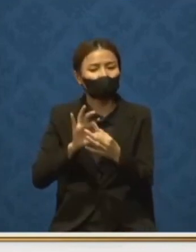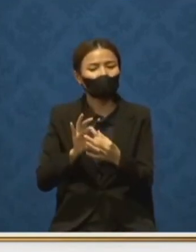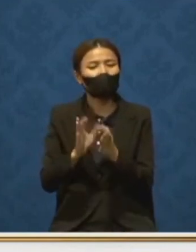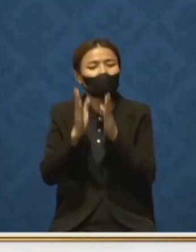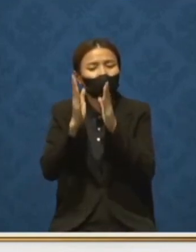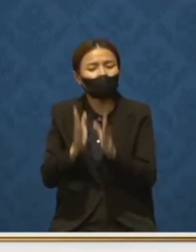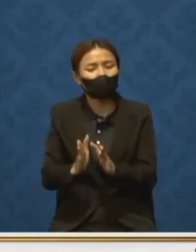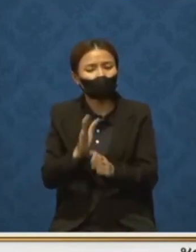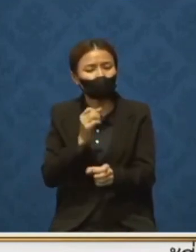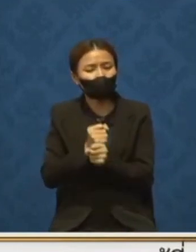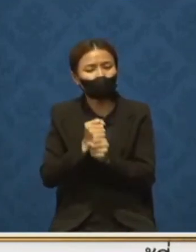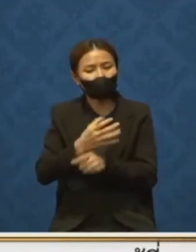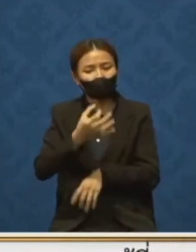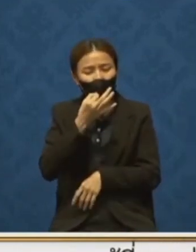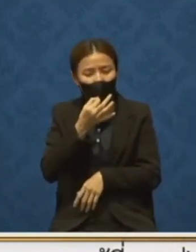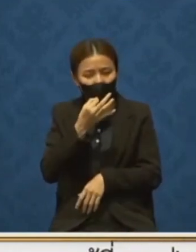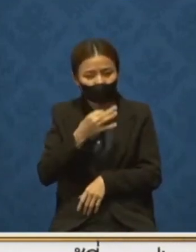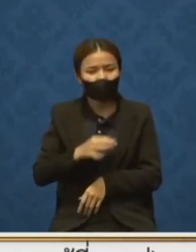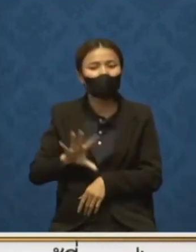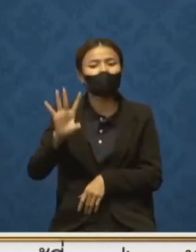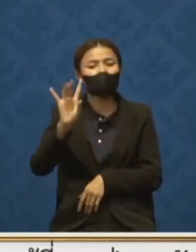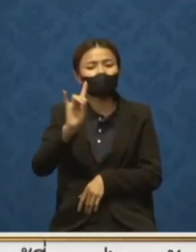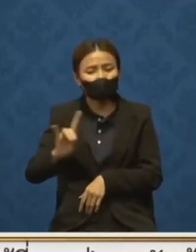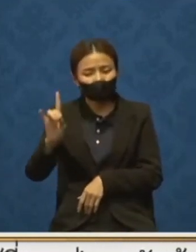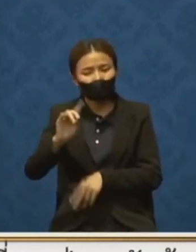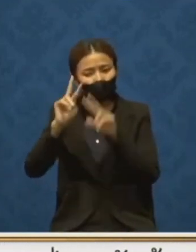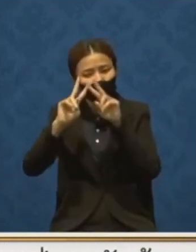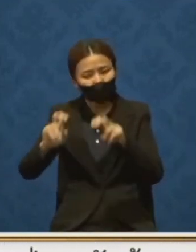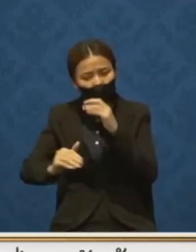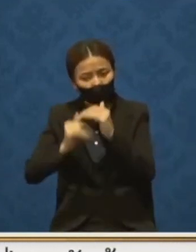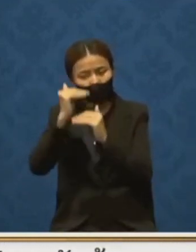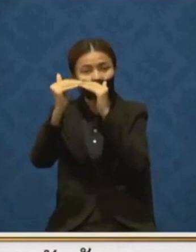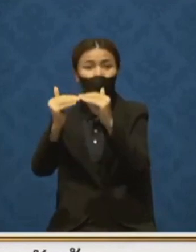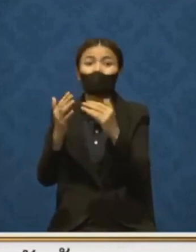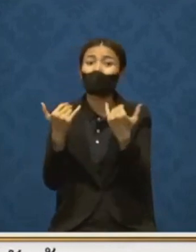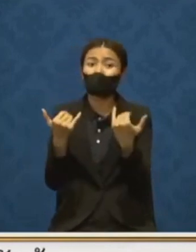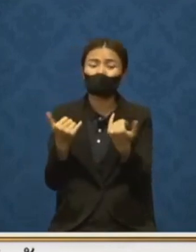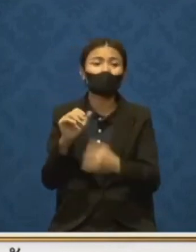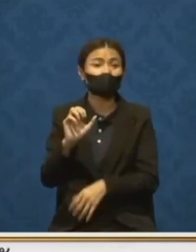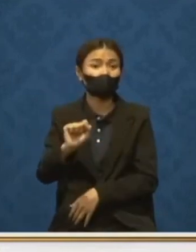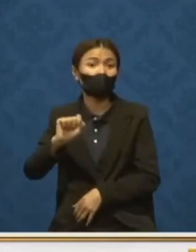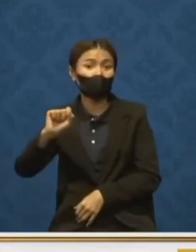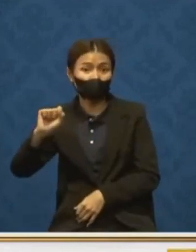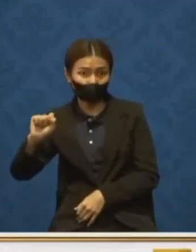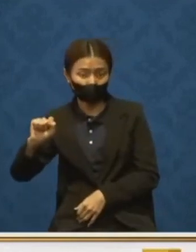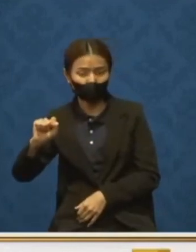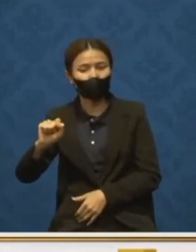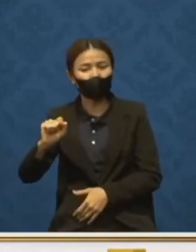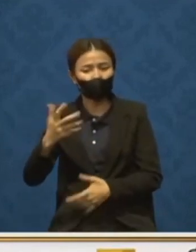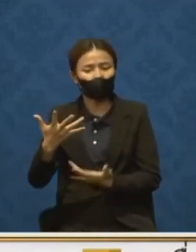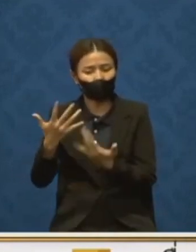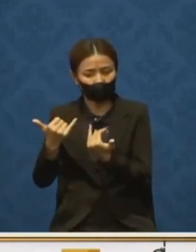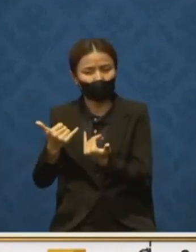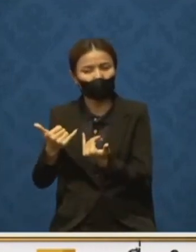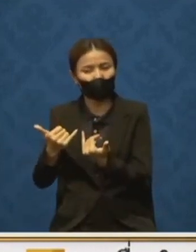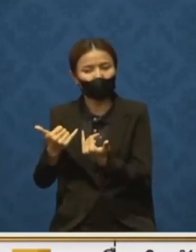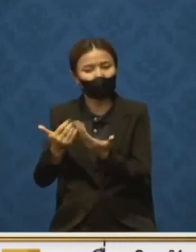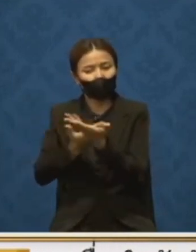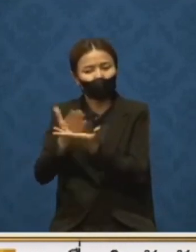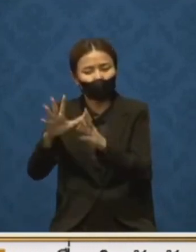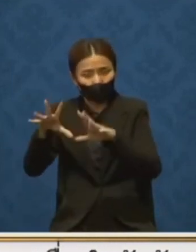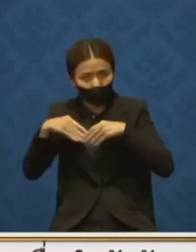ภาผู้แทนราษฎรลงมติเห็นชอบและได้ส่งให้วุฒิสภาได้พิจารณาซึ่ง